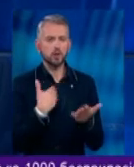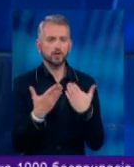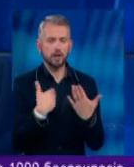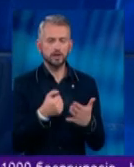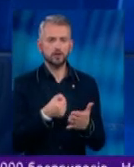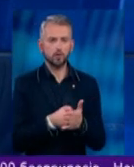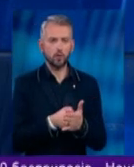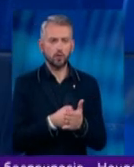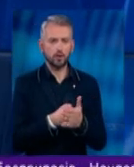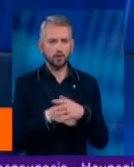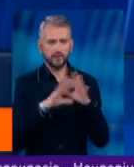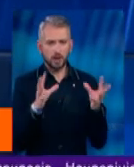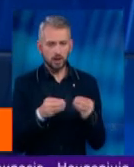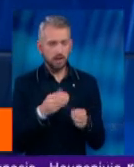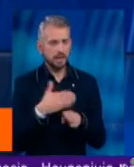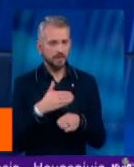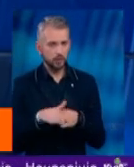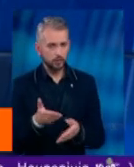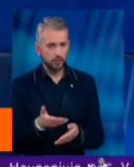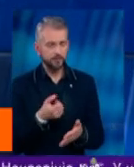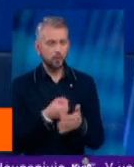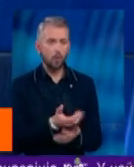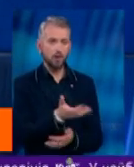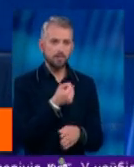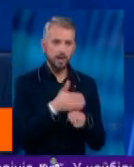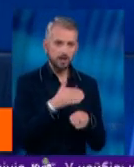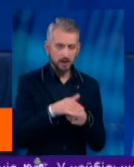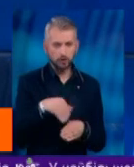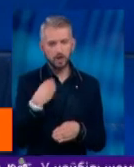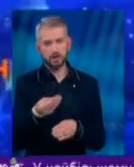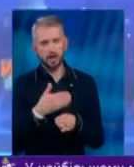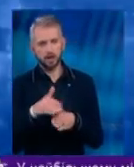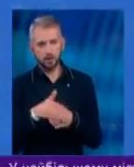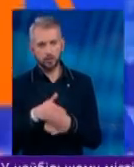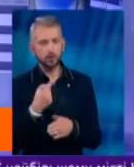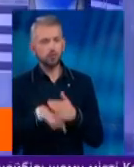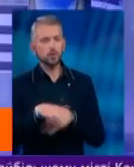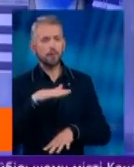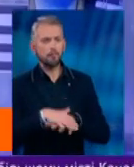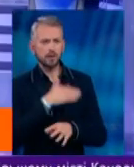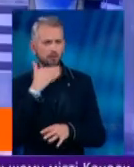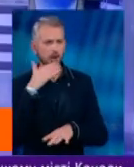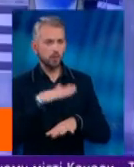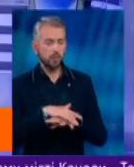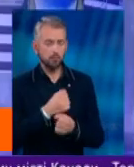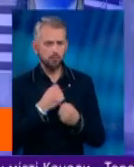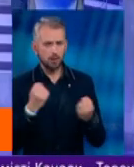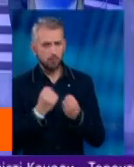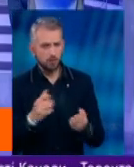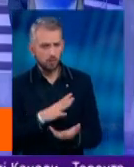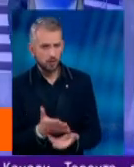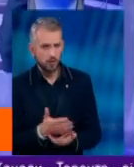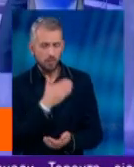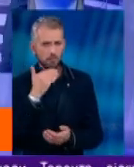до, взагалі, кредиту, до отримання кредиту і надання кредиту. Тому що банки, багато банків погоріло, дійсно,